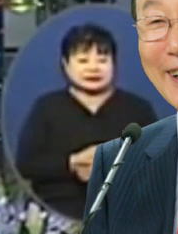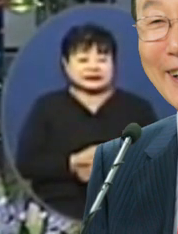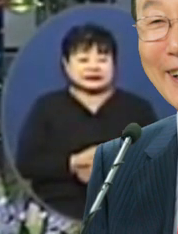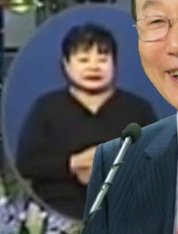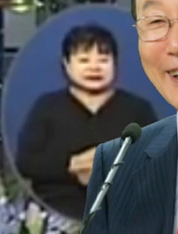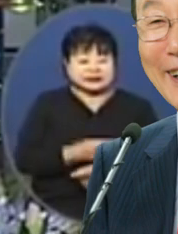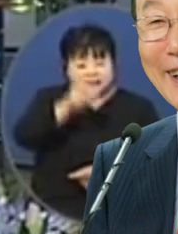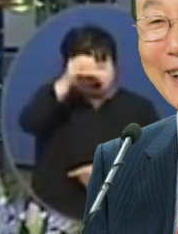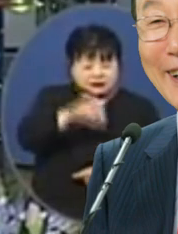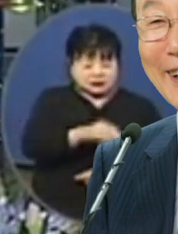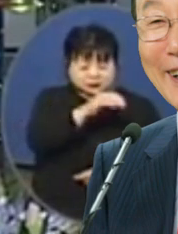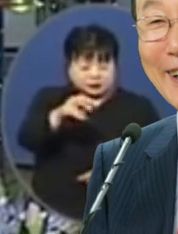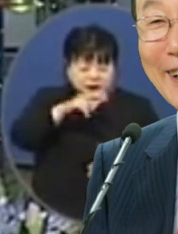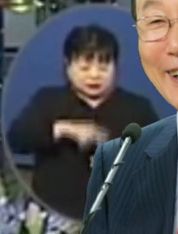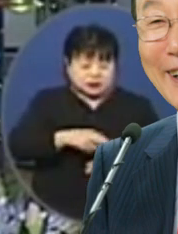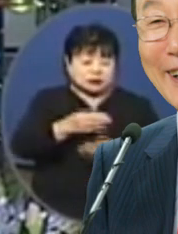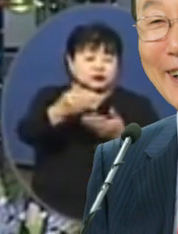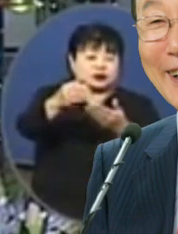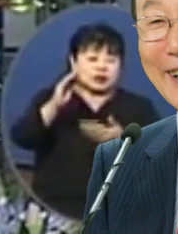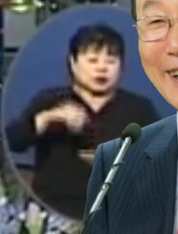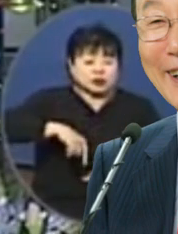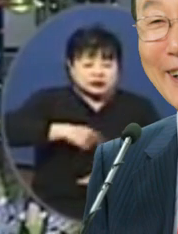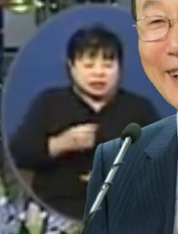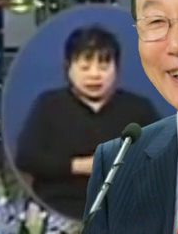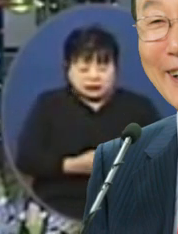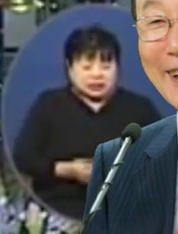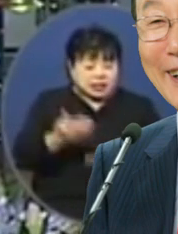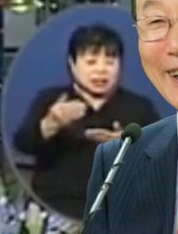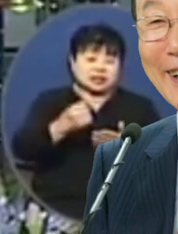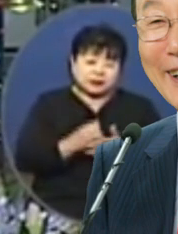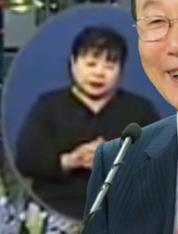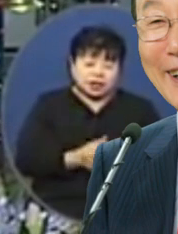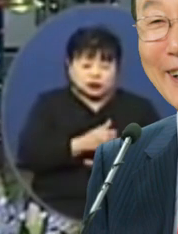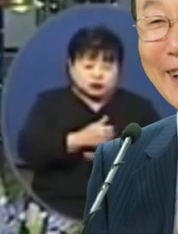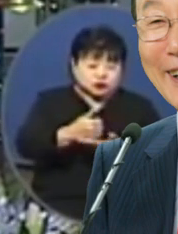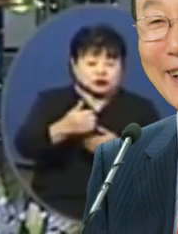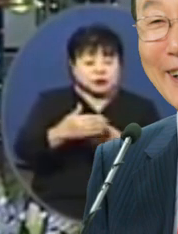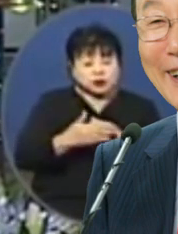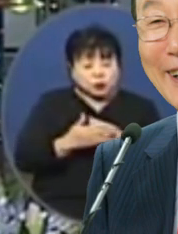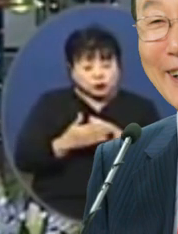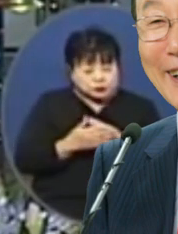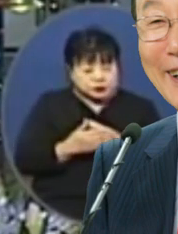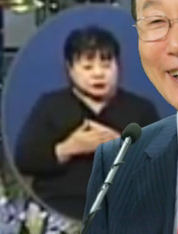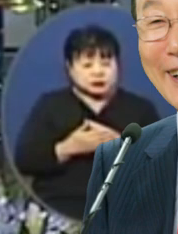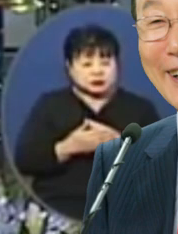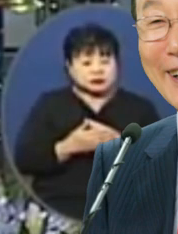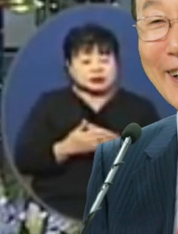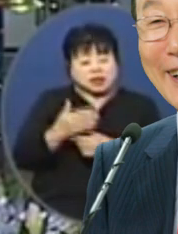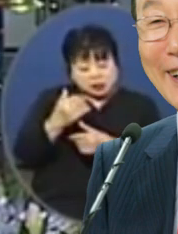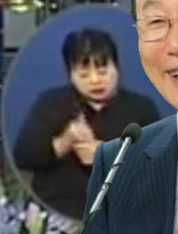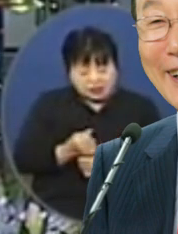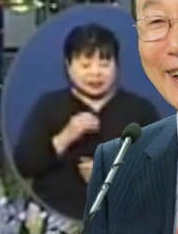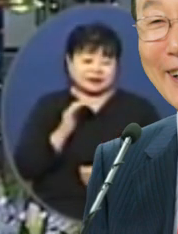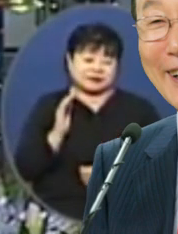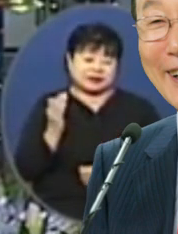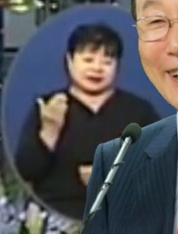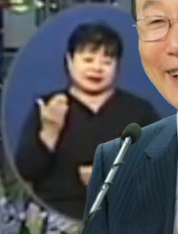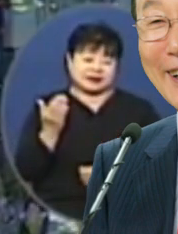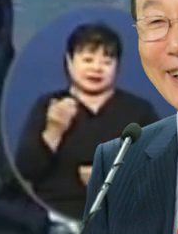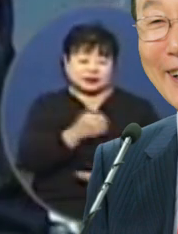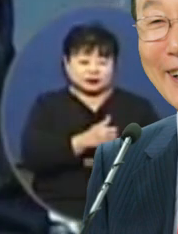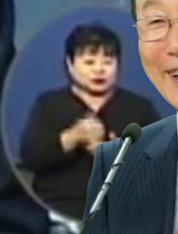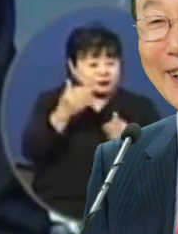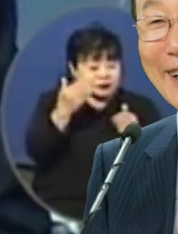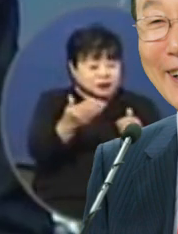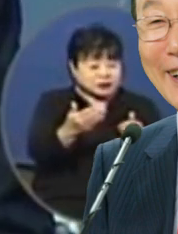대신하여 십자가의 제물이 되고 자신을 희생하였으므로 주님의 도우심을 우리는 의뢰해야 되는 것입니다.